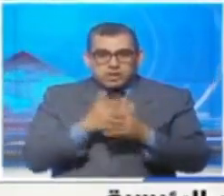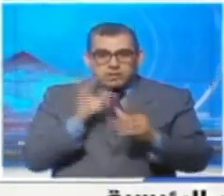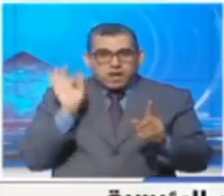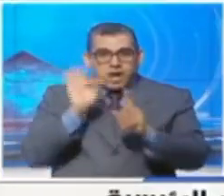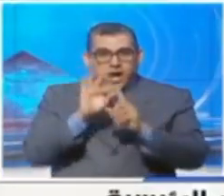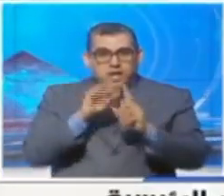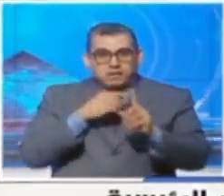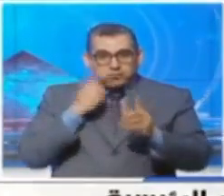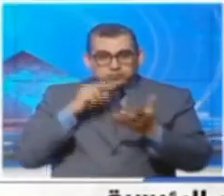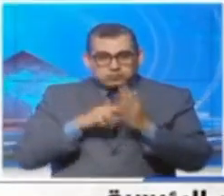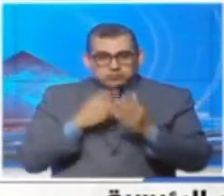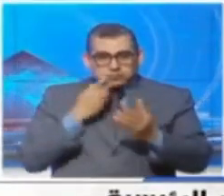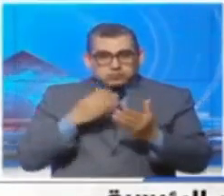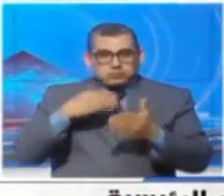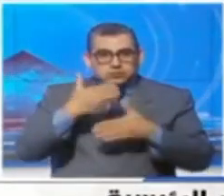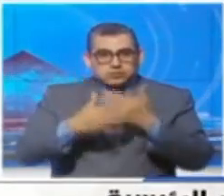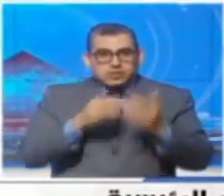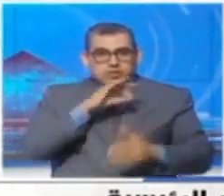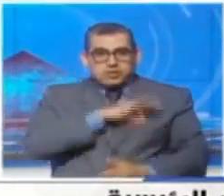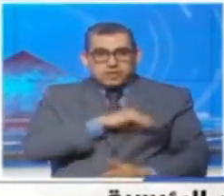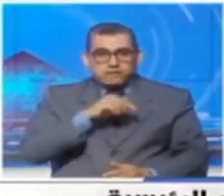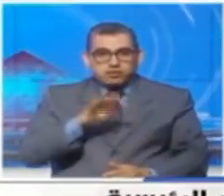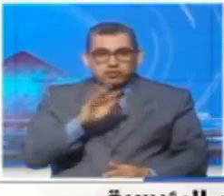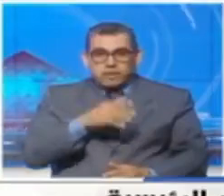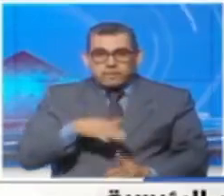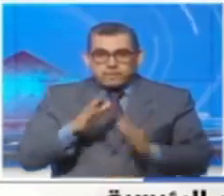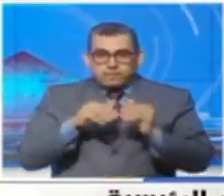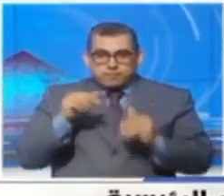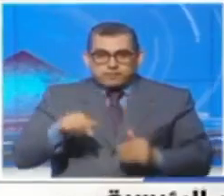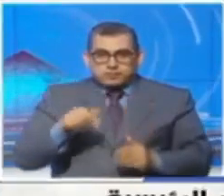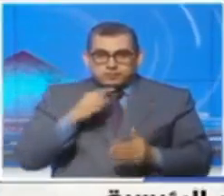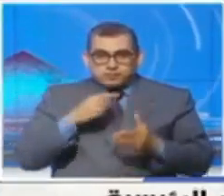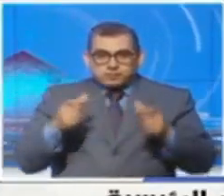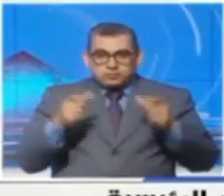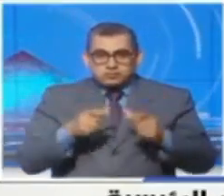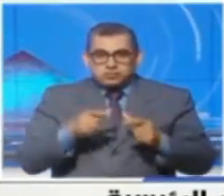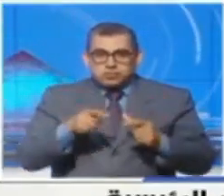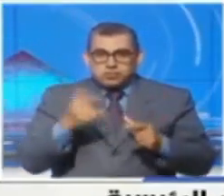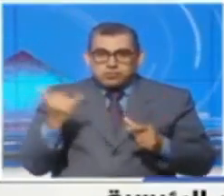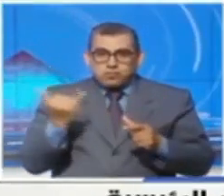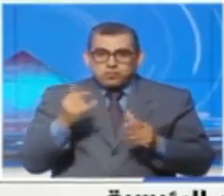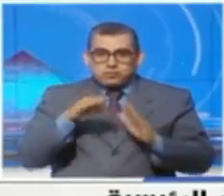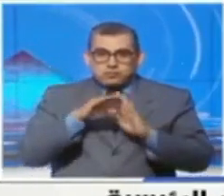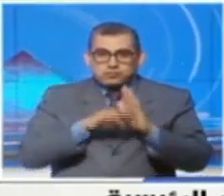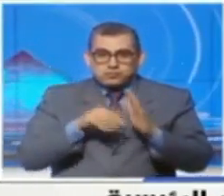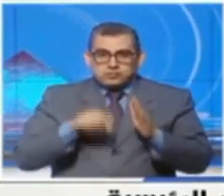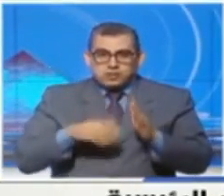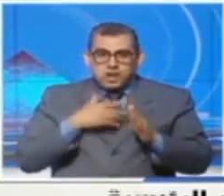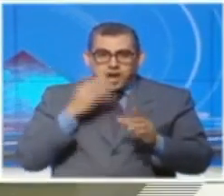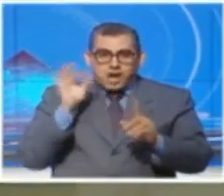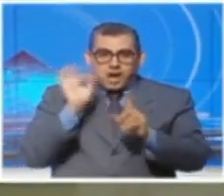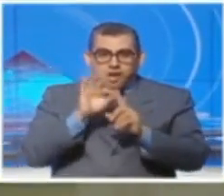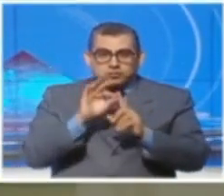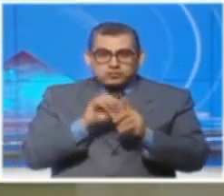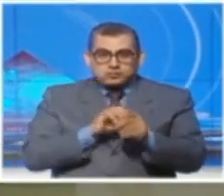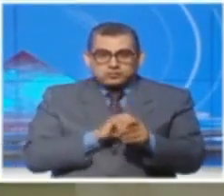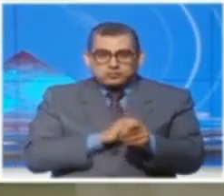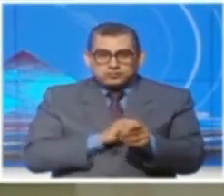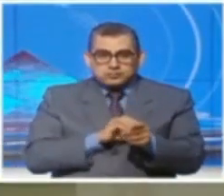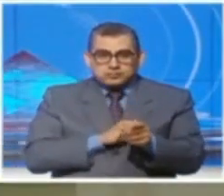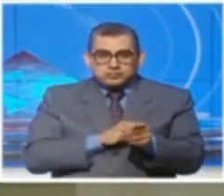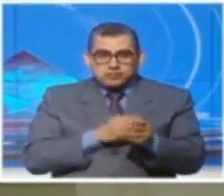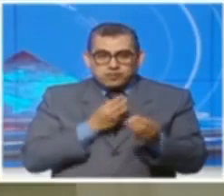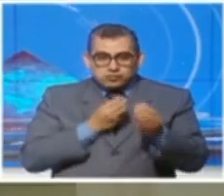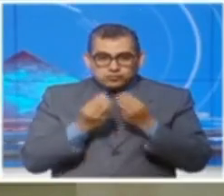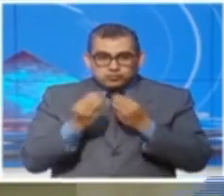الوصول إلى مخرجات تعود بالنفع على المواطن المصري. في جلسة تحضيرية أكيد هتبقى عشان نحدد يعني الحوار